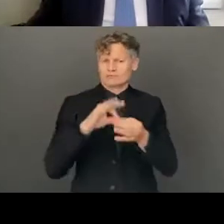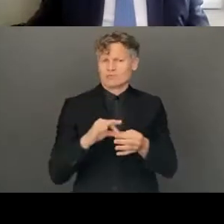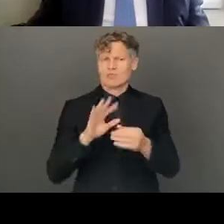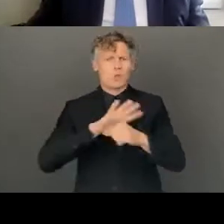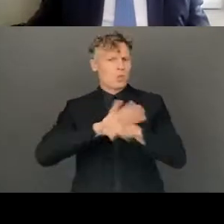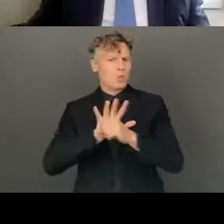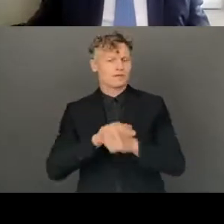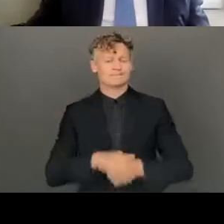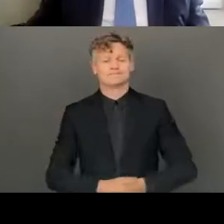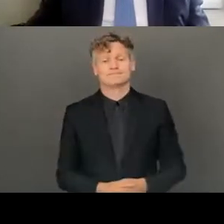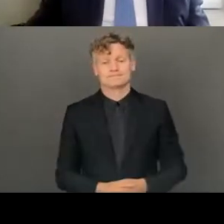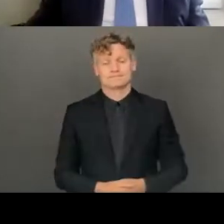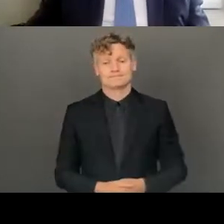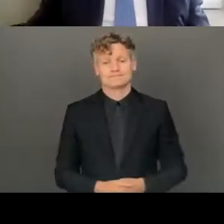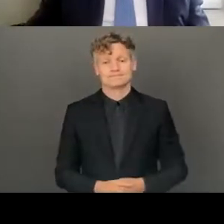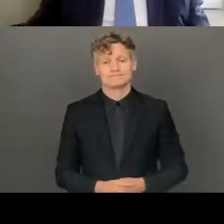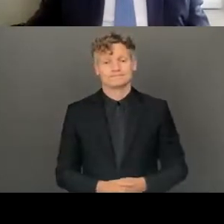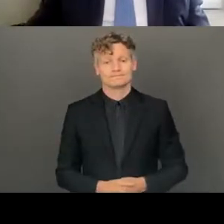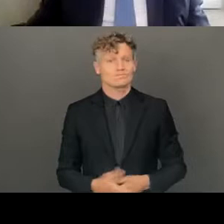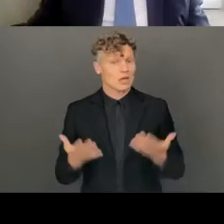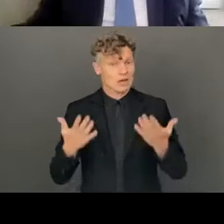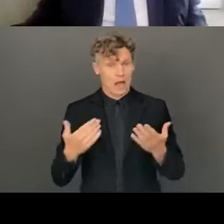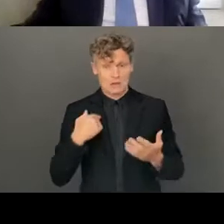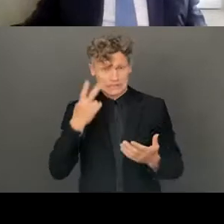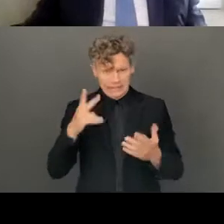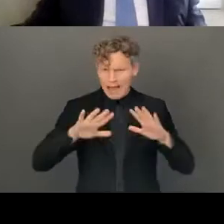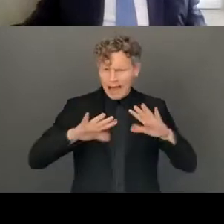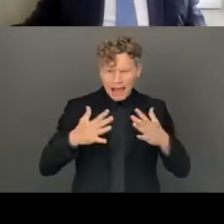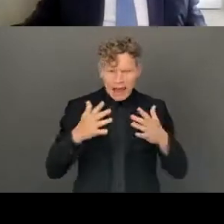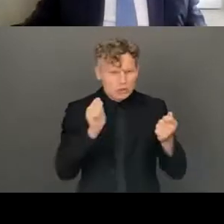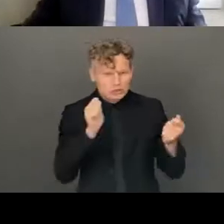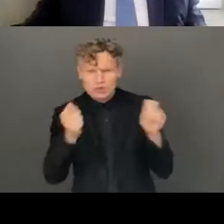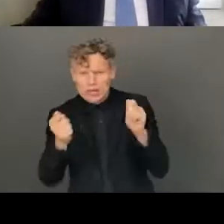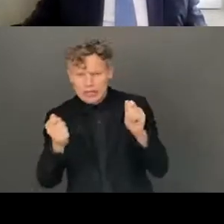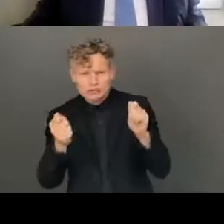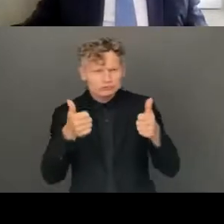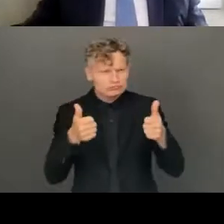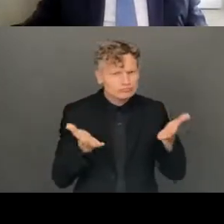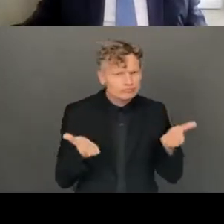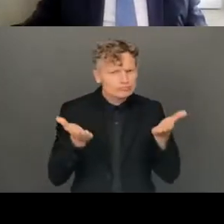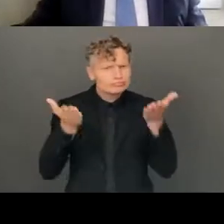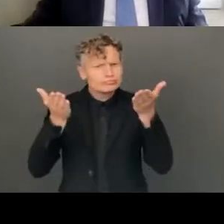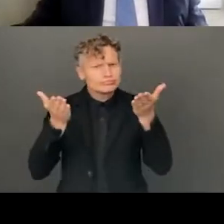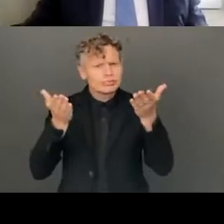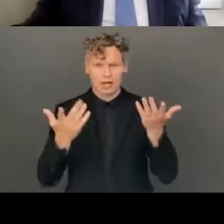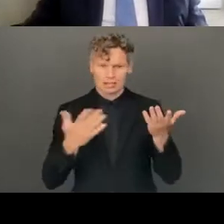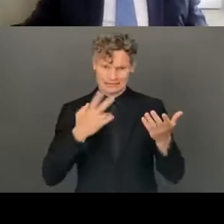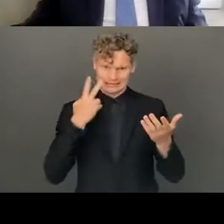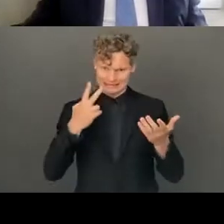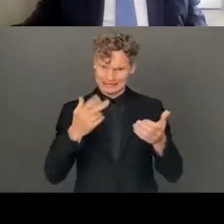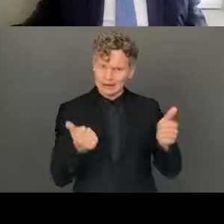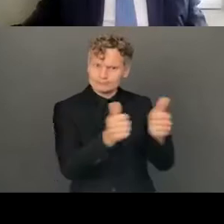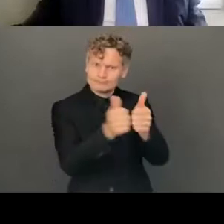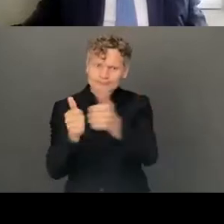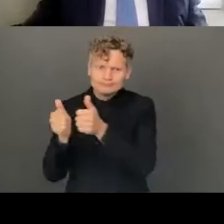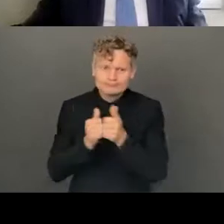au niveau du pays, nous cherchons une coopération avec les États, les organisations multilatérales, et la